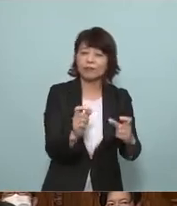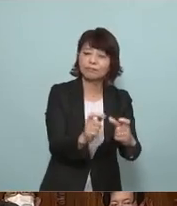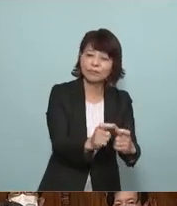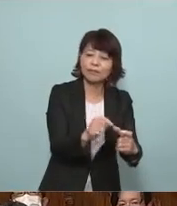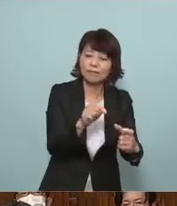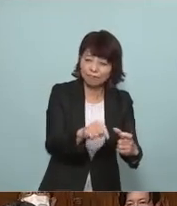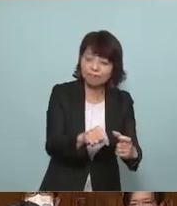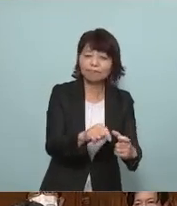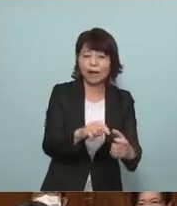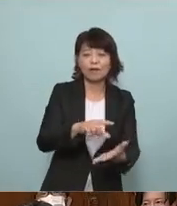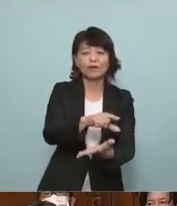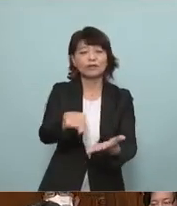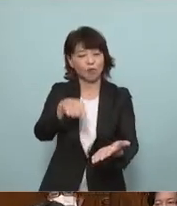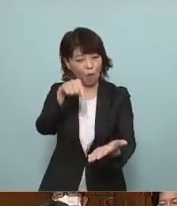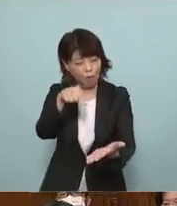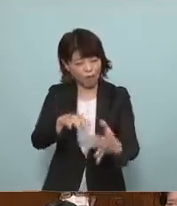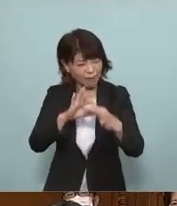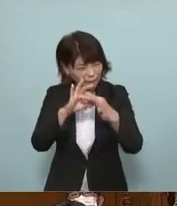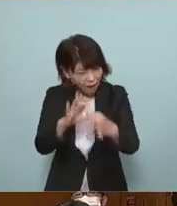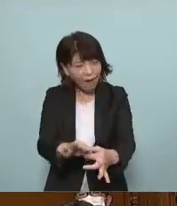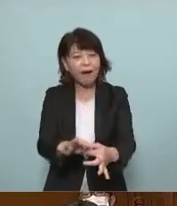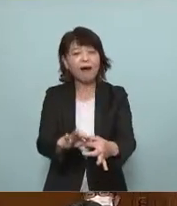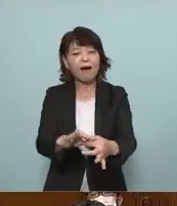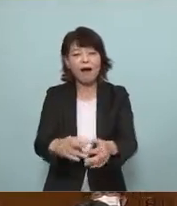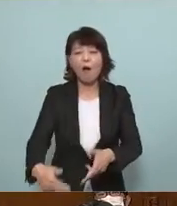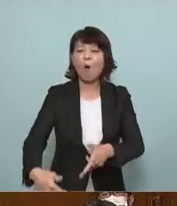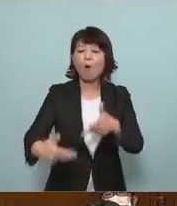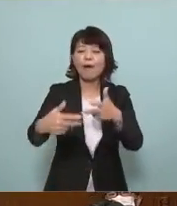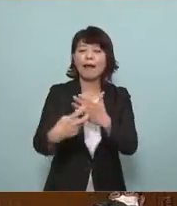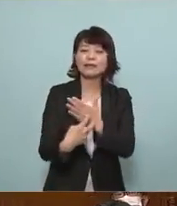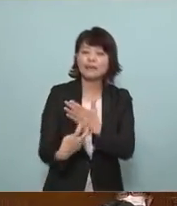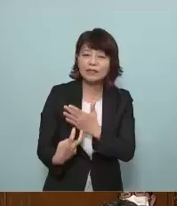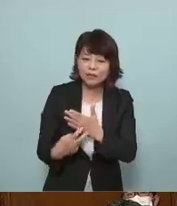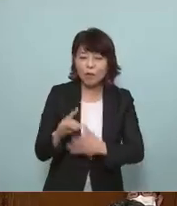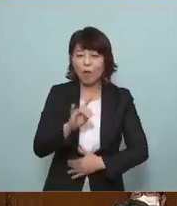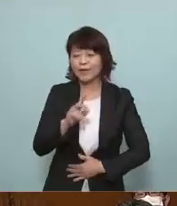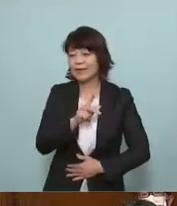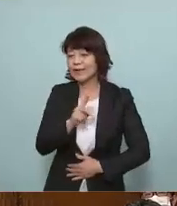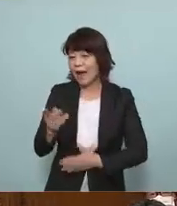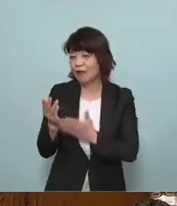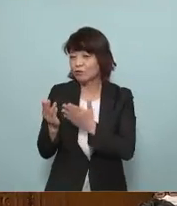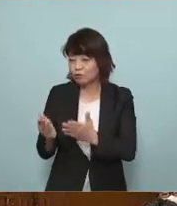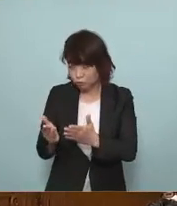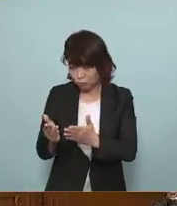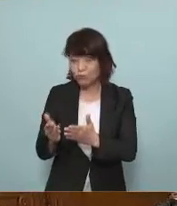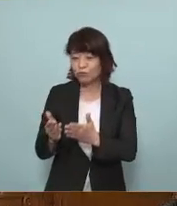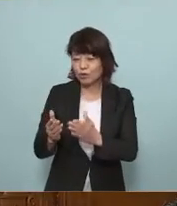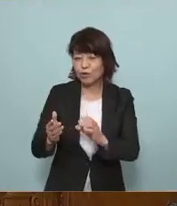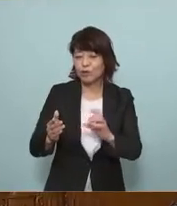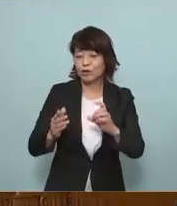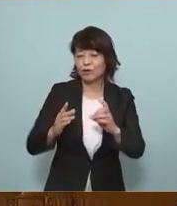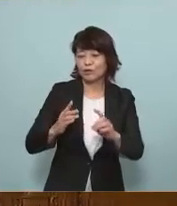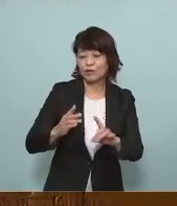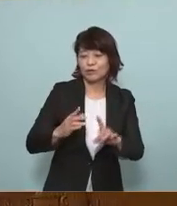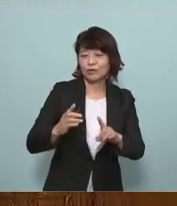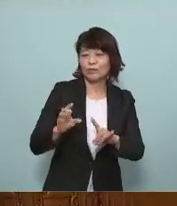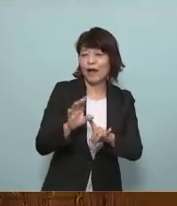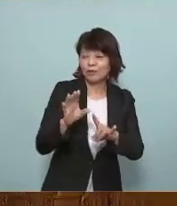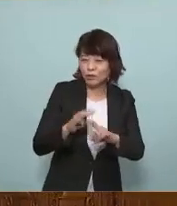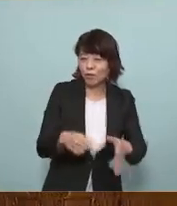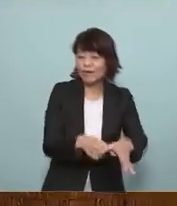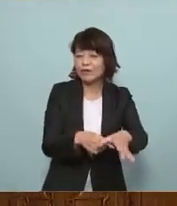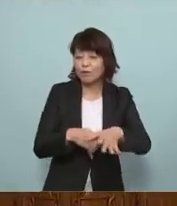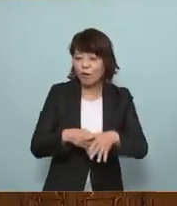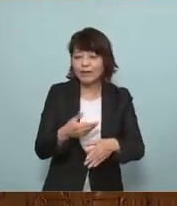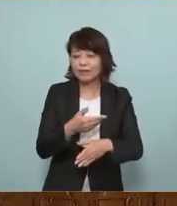する地方においてこそ、オンライン診療、ギガスクール、スマート農林水産業などのデジタルサービ